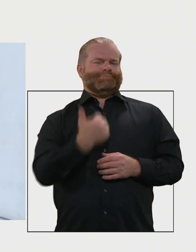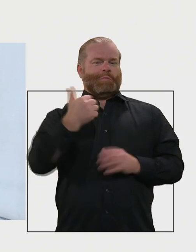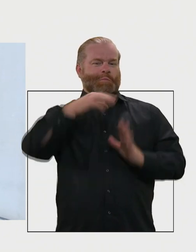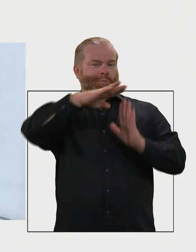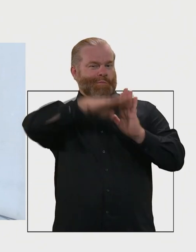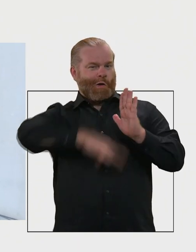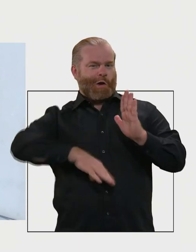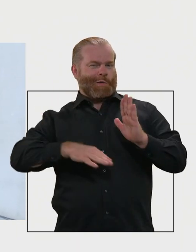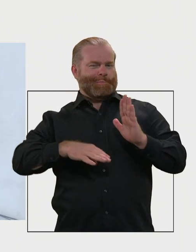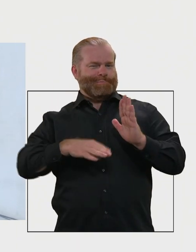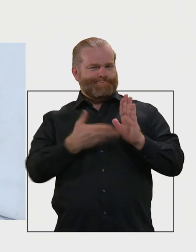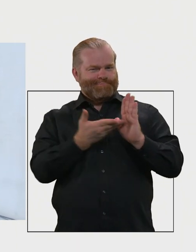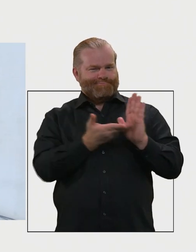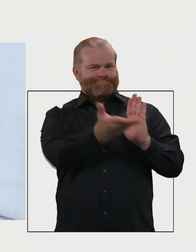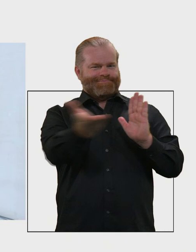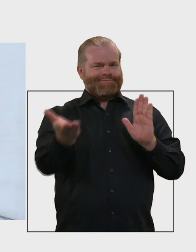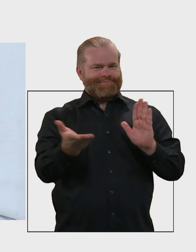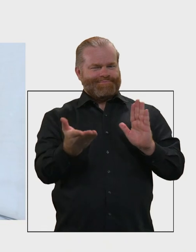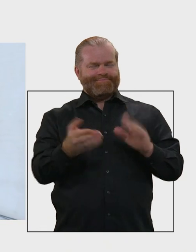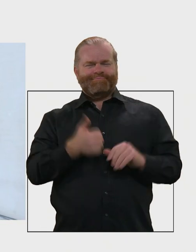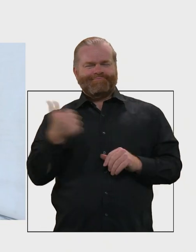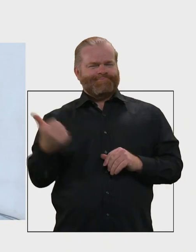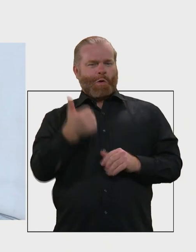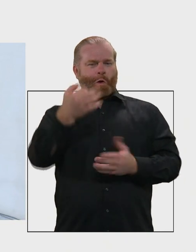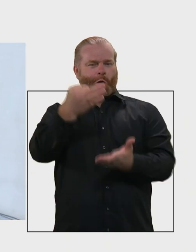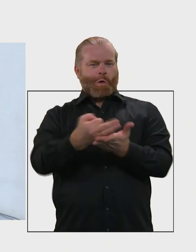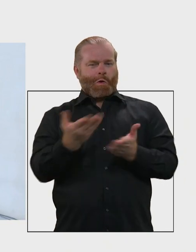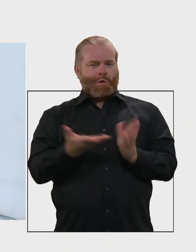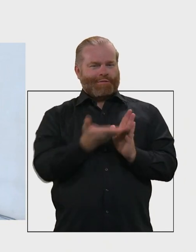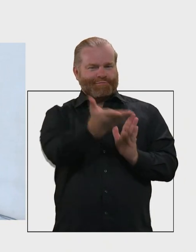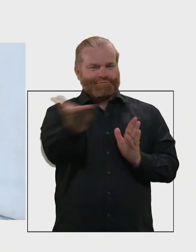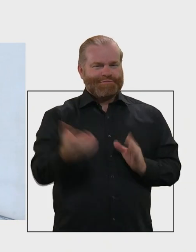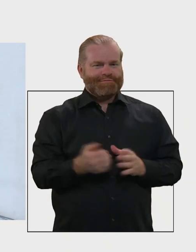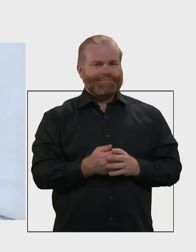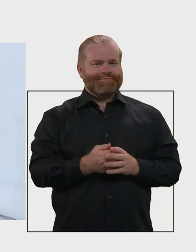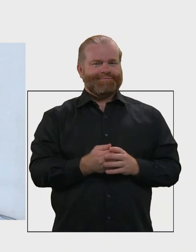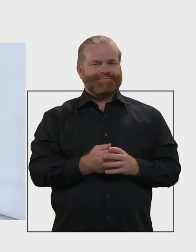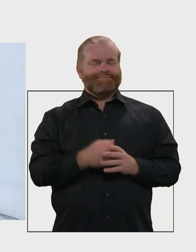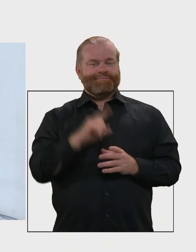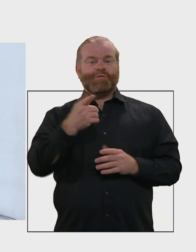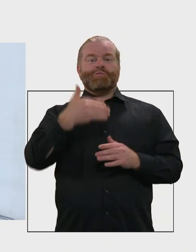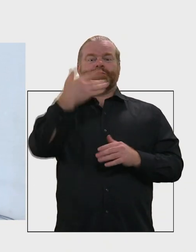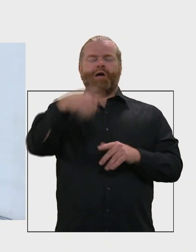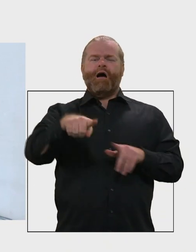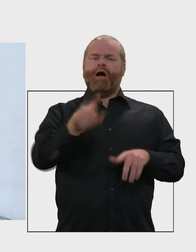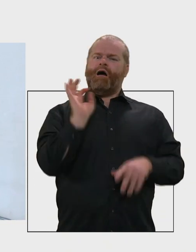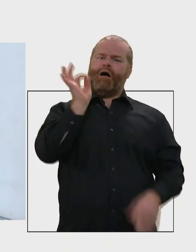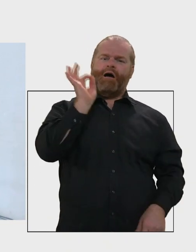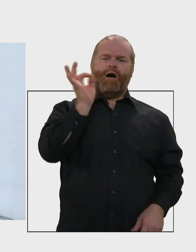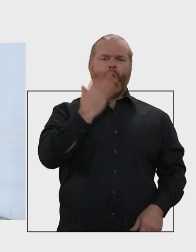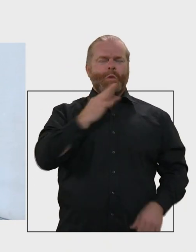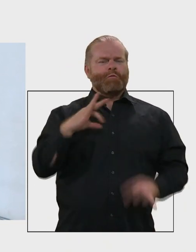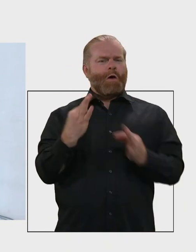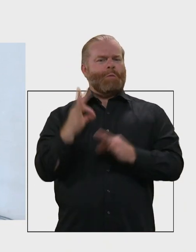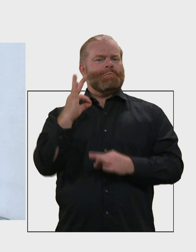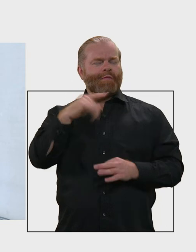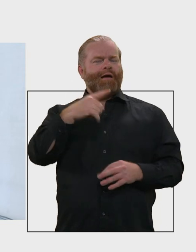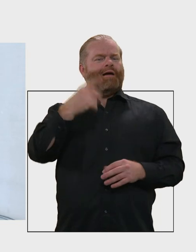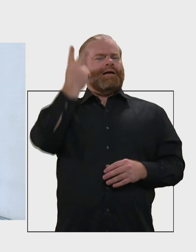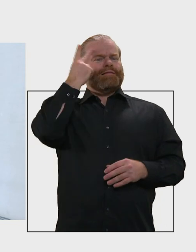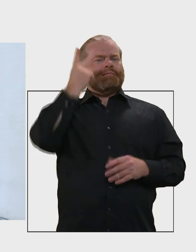erzählen, möglichst gut natürlich. Und wir wollen auch, dass Sie wiederkommen. Und Sie haben natürlich ganz unterschiedliche Bedürfnisse. Sie bringen